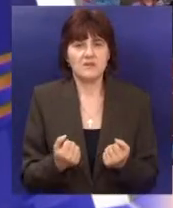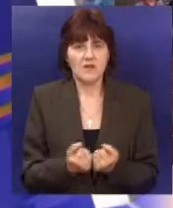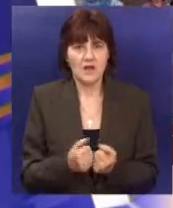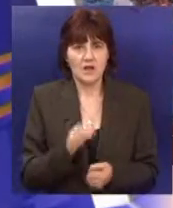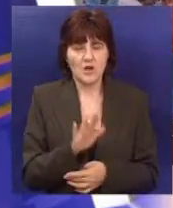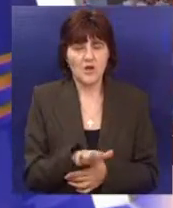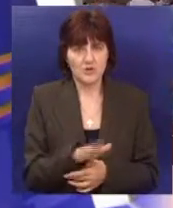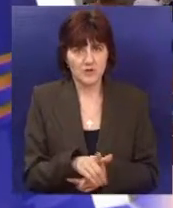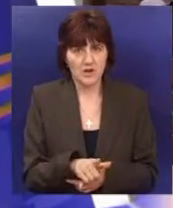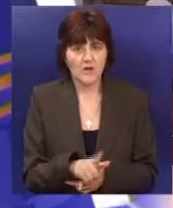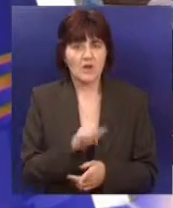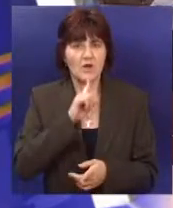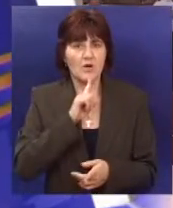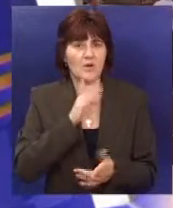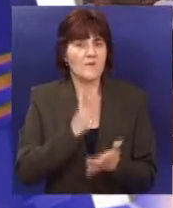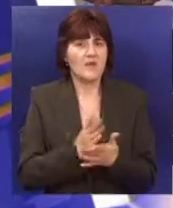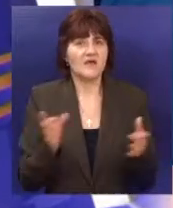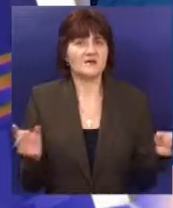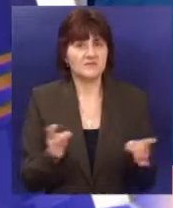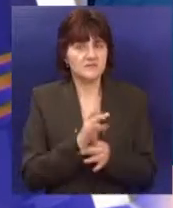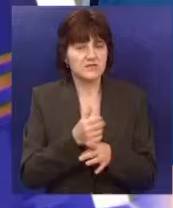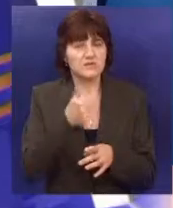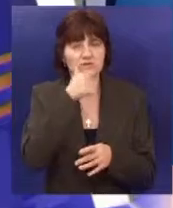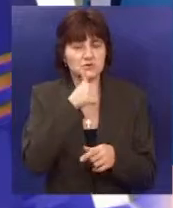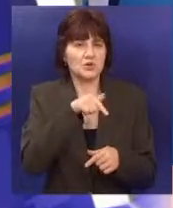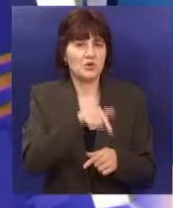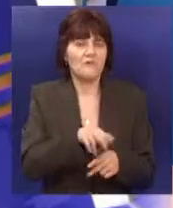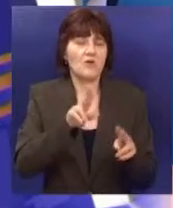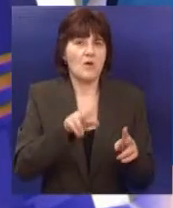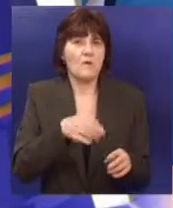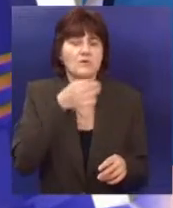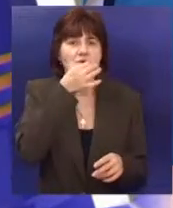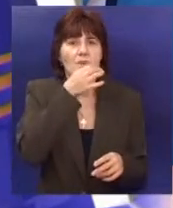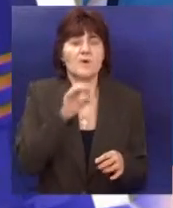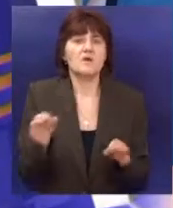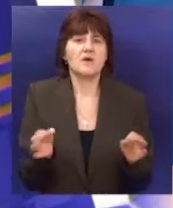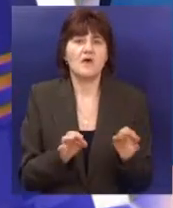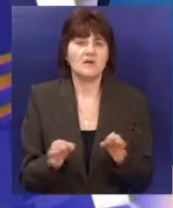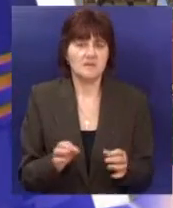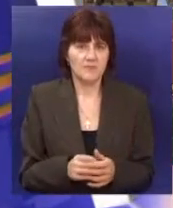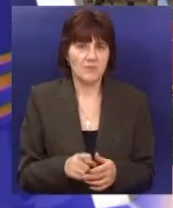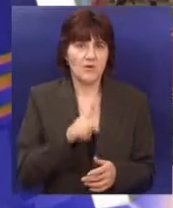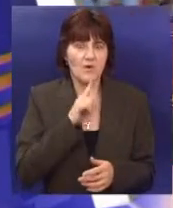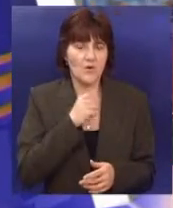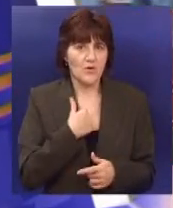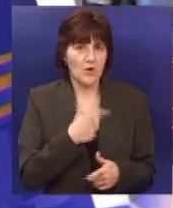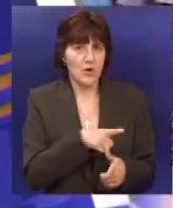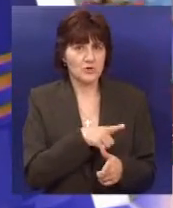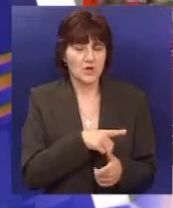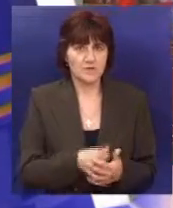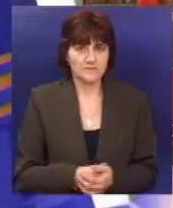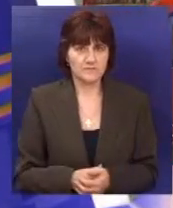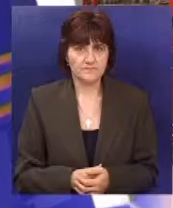u sklopu košarkaškog kluba Prozivka i koji su presrećni što će na novom terenu moći još bolje da se spreme za izazove koje